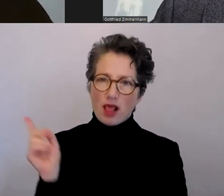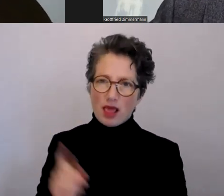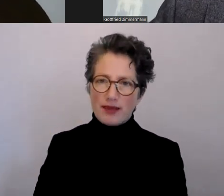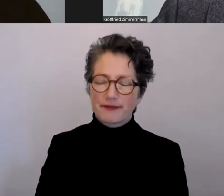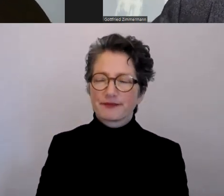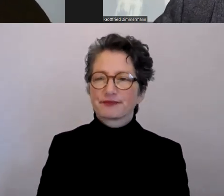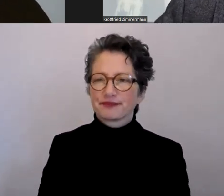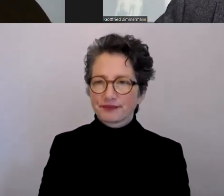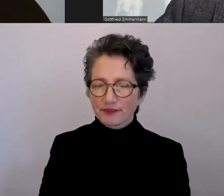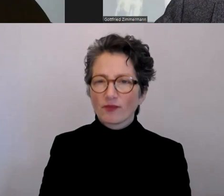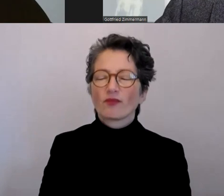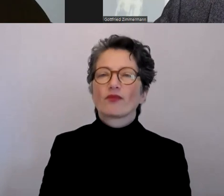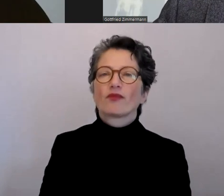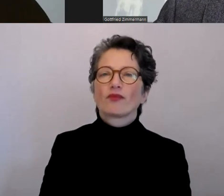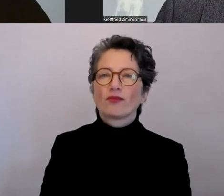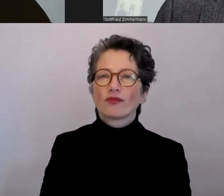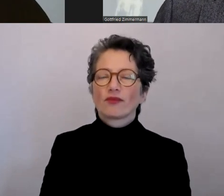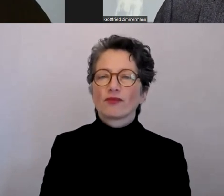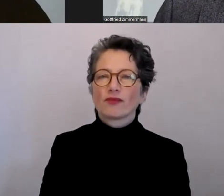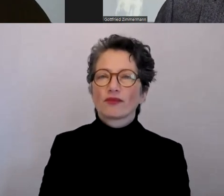Und die DIN